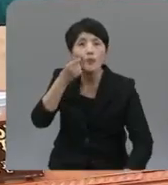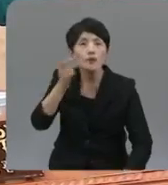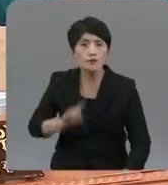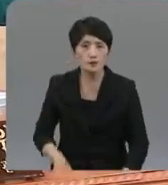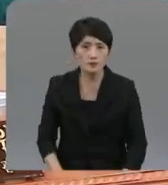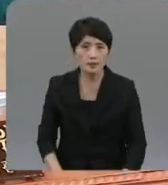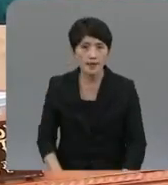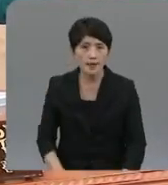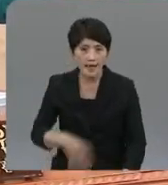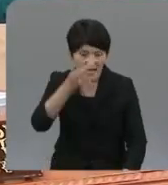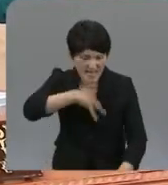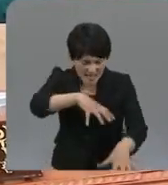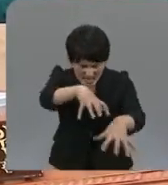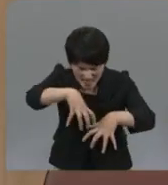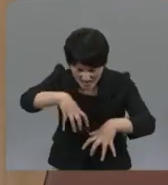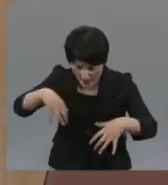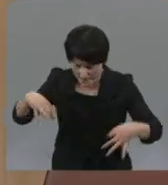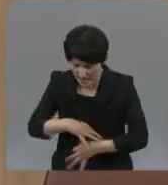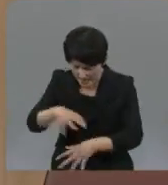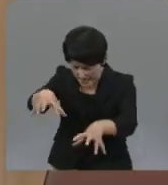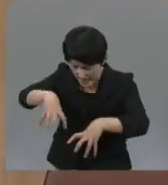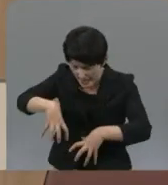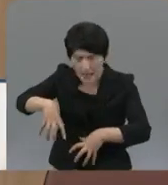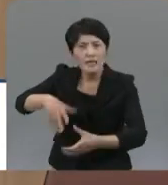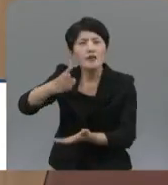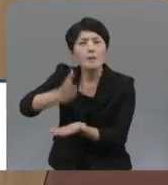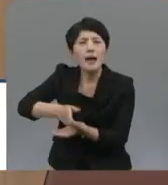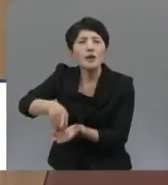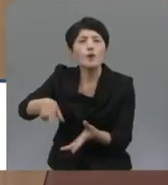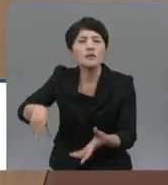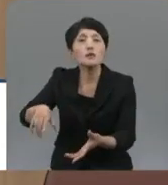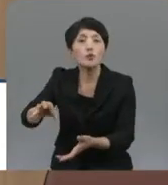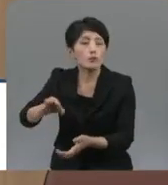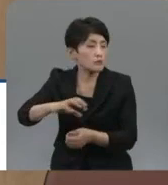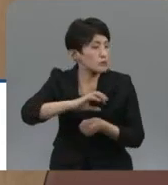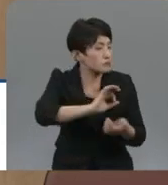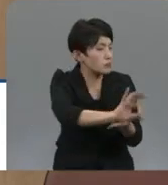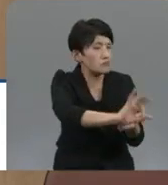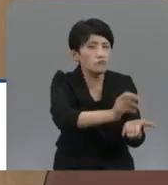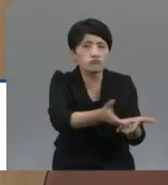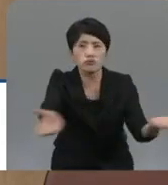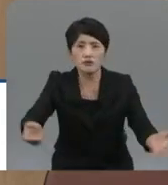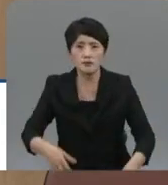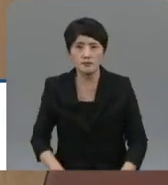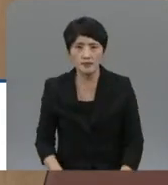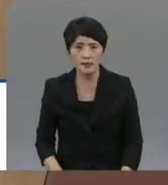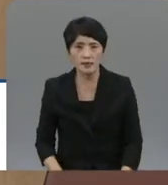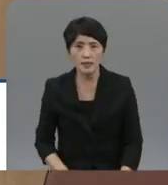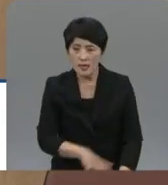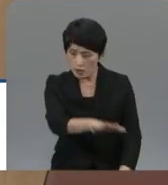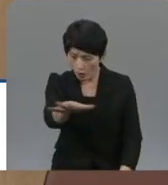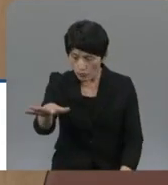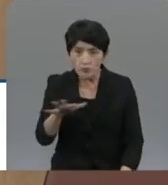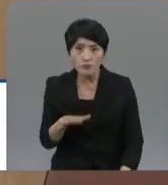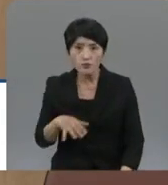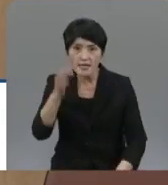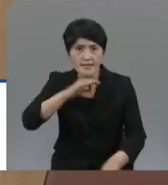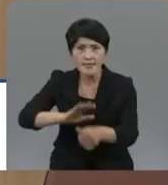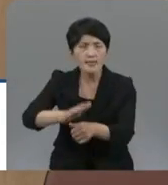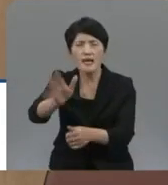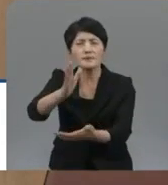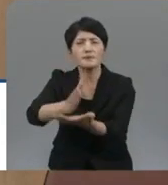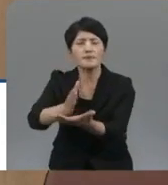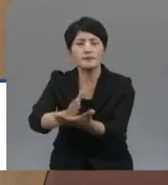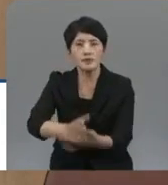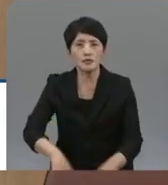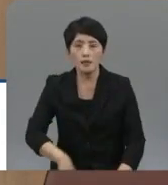khu vực thảm họa đặc biệt lãnh đạo Hàn Quốc nhấn mạnh Xóa bỏ toàn bộ các khoản trợ cấp cather để huy động nguồn ngân sách cần thiết khắc phục thiệt